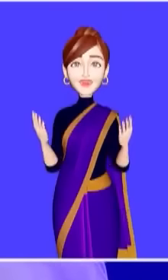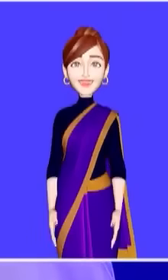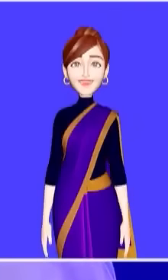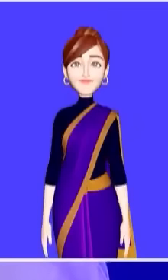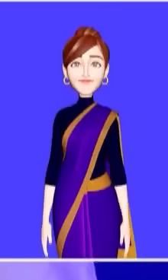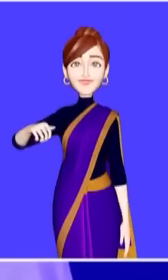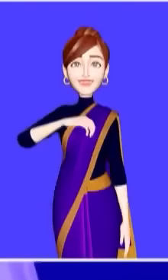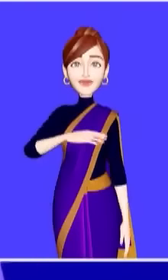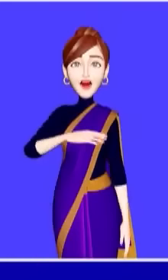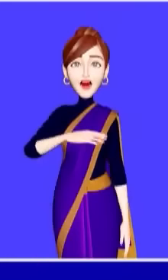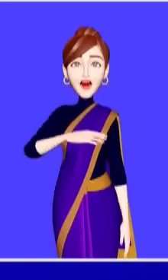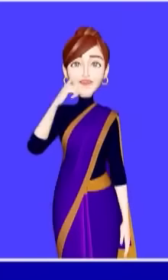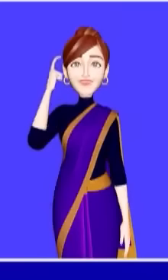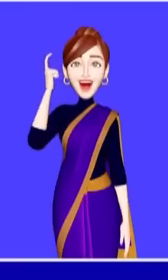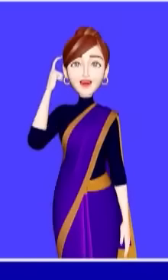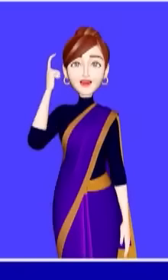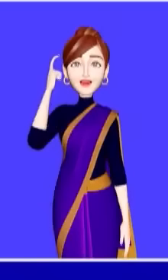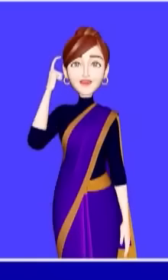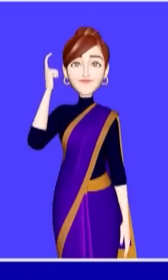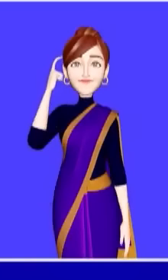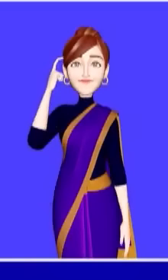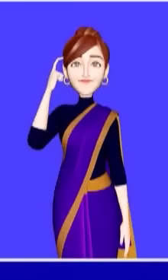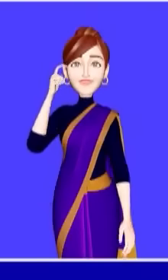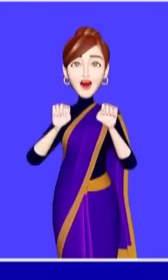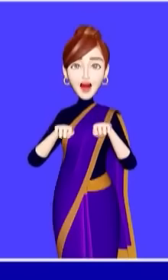ही एआई स्पेस भी